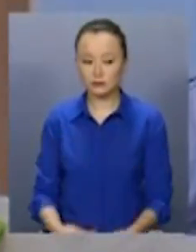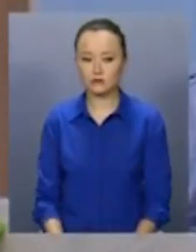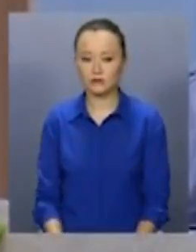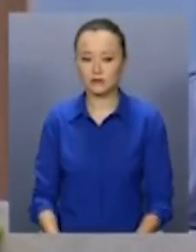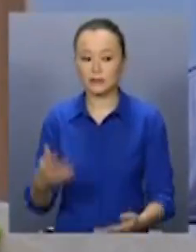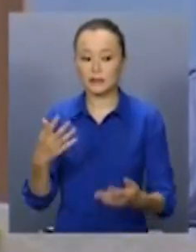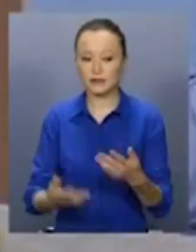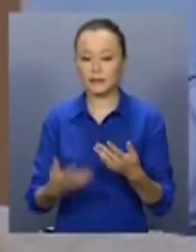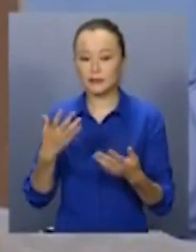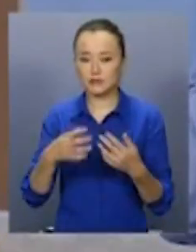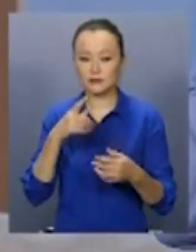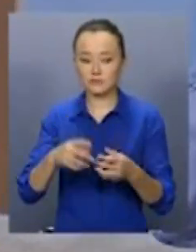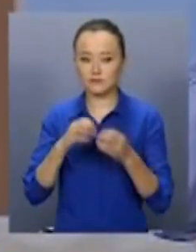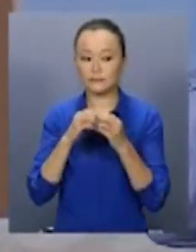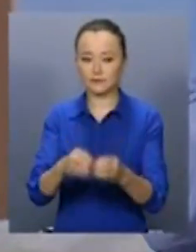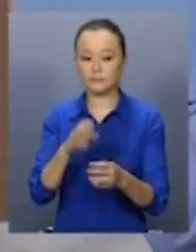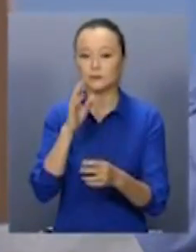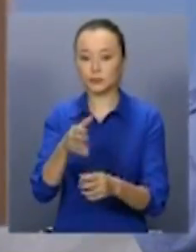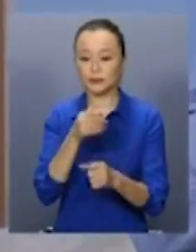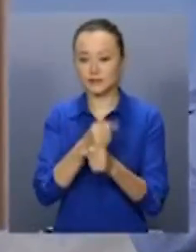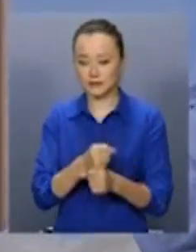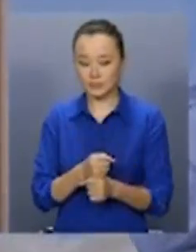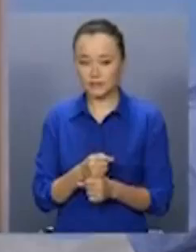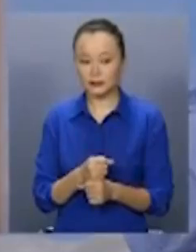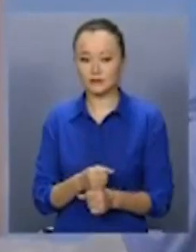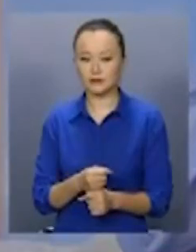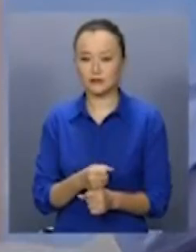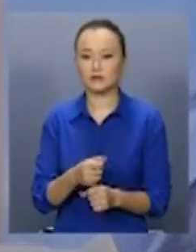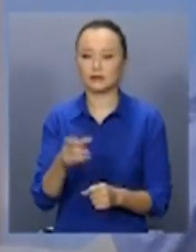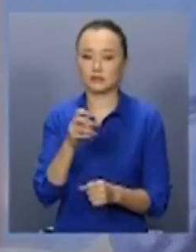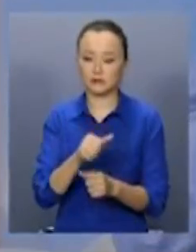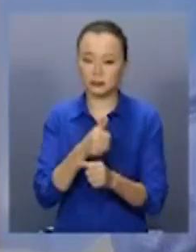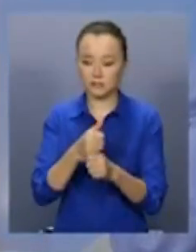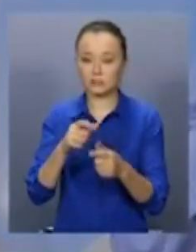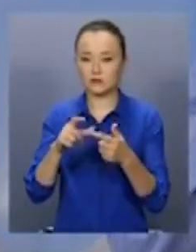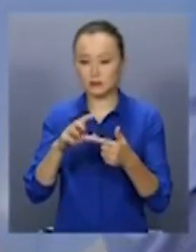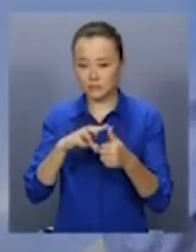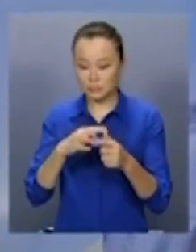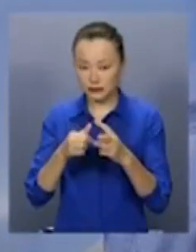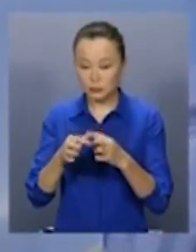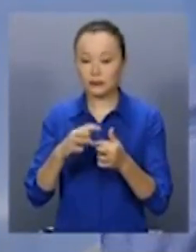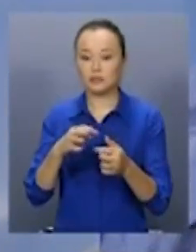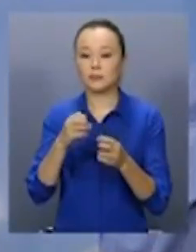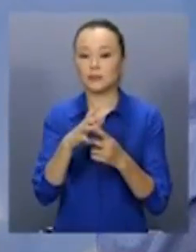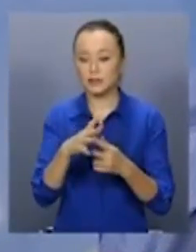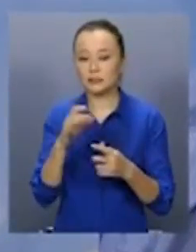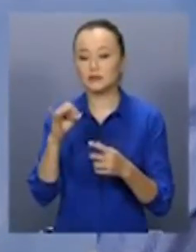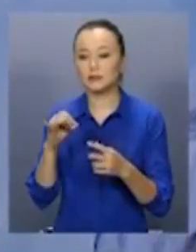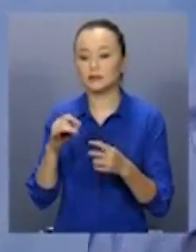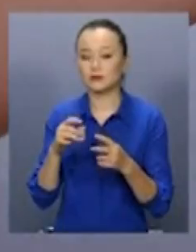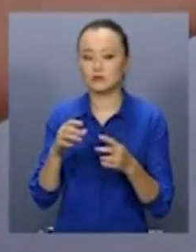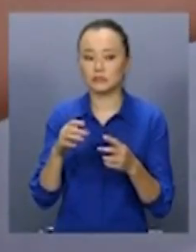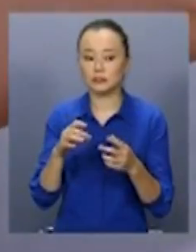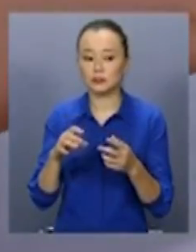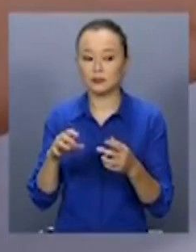Егер осы жаттығуды үнемі жасасаңыз. Яғни бас бармақты саусақпен 15 рет, одан кейін бас бармақпенен